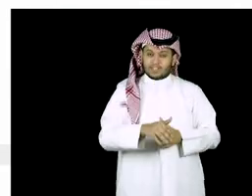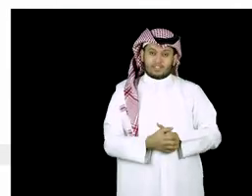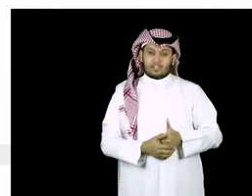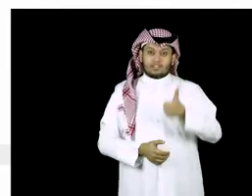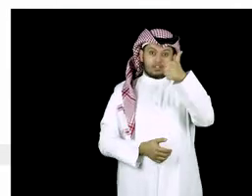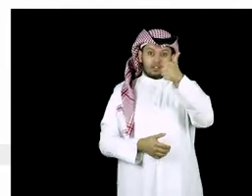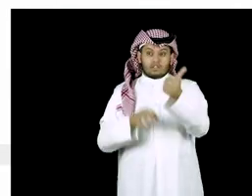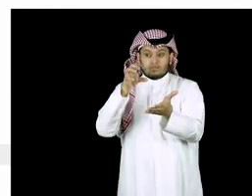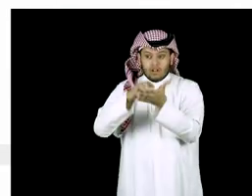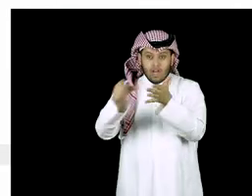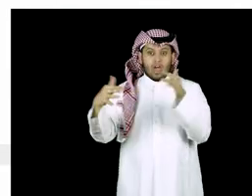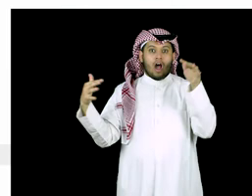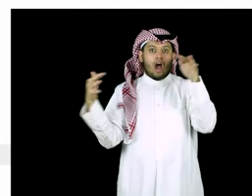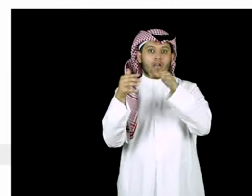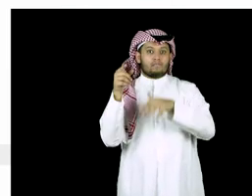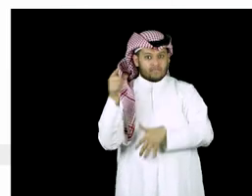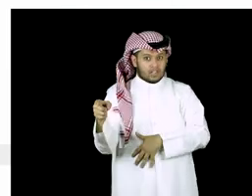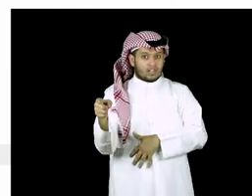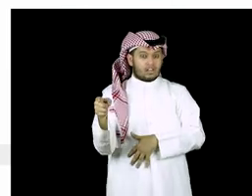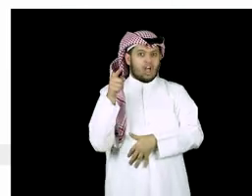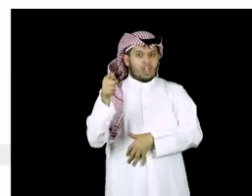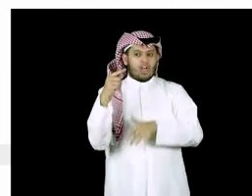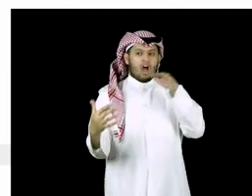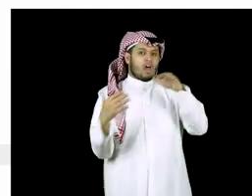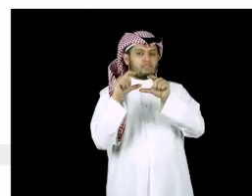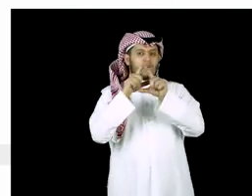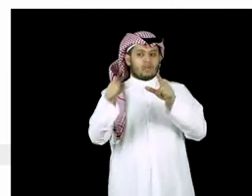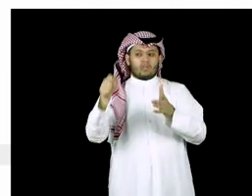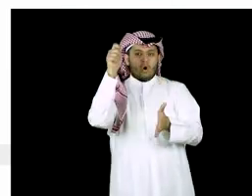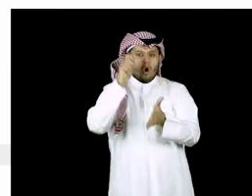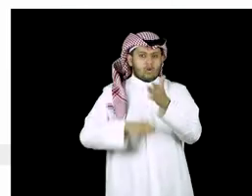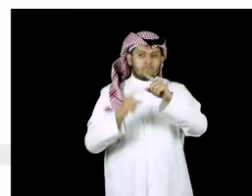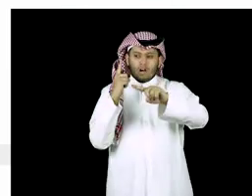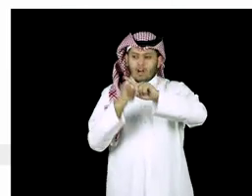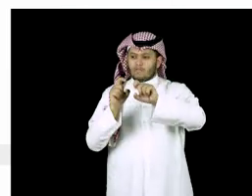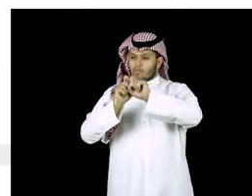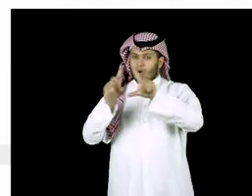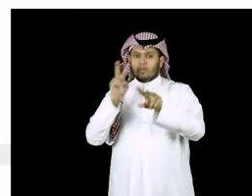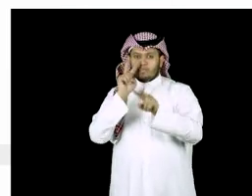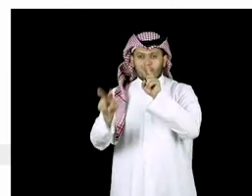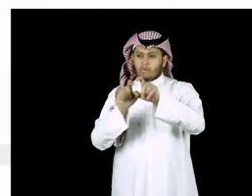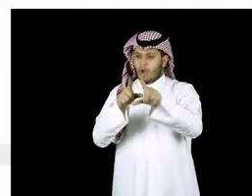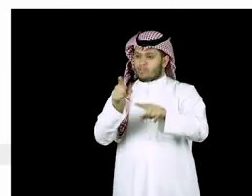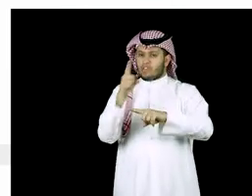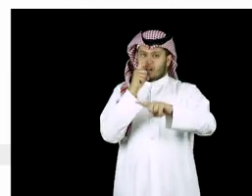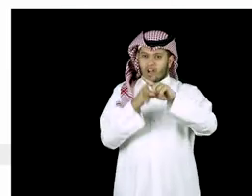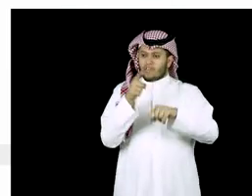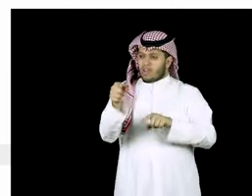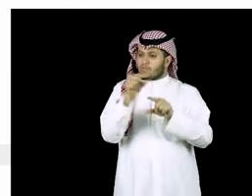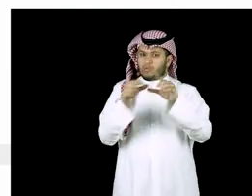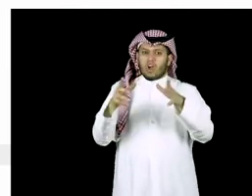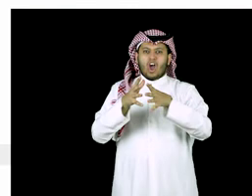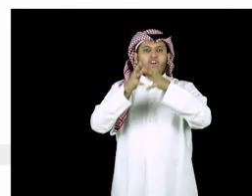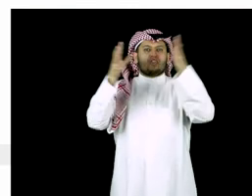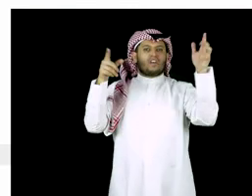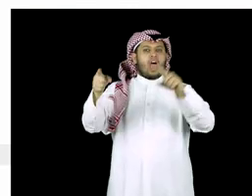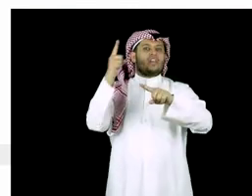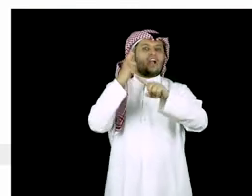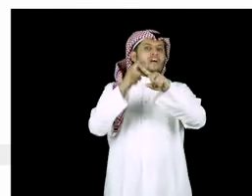دار حرب، وهي الدار التي تظهر فيها أحكام الكفر، أو هي الدار التي يغلب عليها أحكام